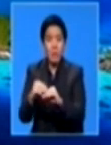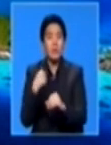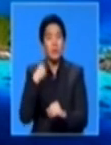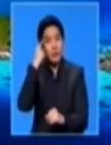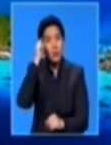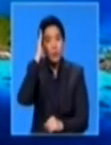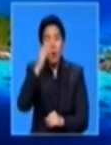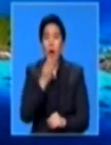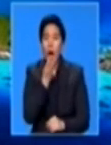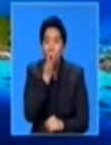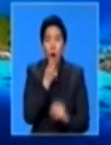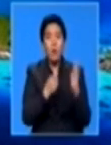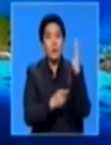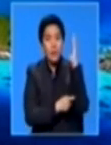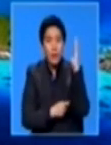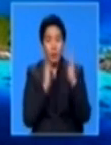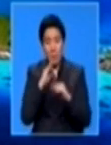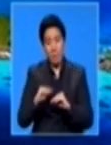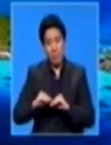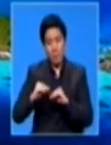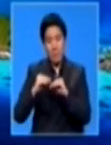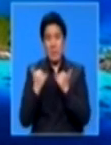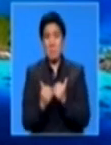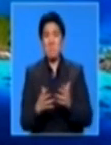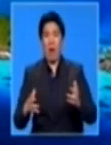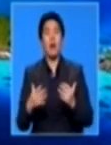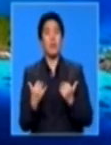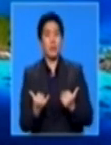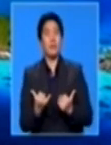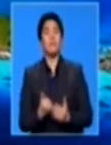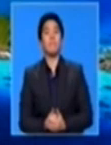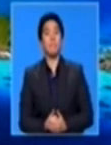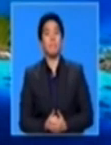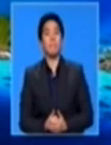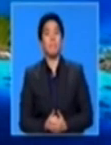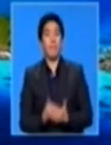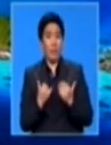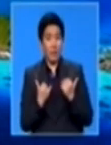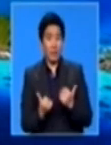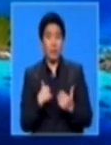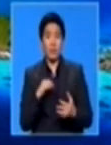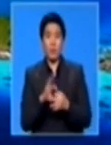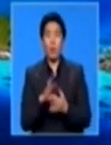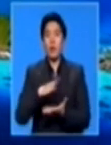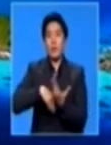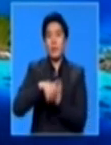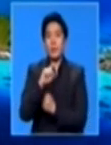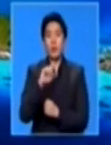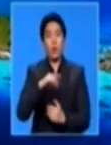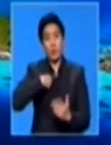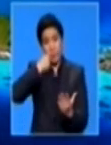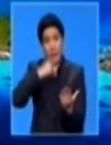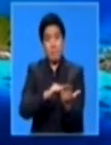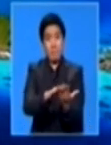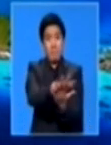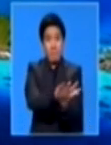ของเรื่องข้าวเรื่องยางอะไรทำนองนี้นะครับที่มีเป็นจำนวนมากอยู่ในขณะนี้เรื่องของการเพิ่มศักยภาพทางเศรษฐกิจภายในประเทศนั้น